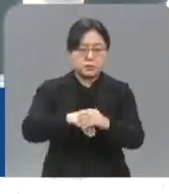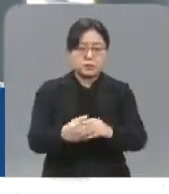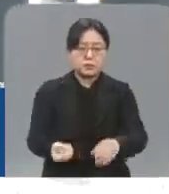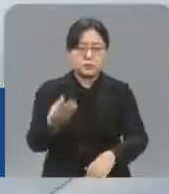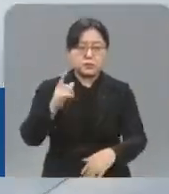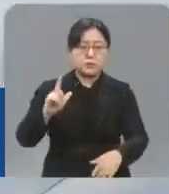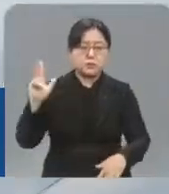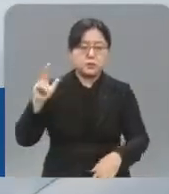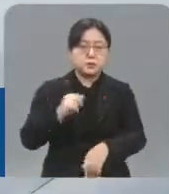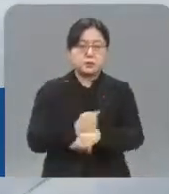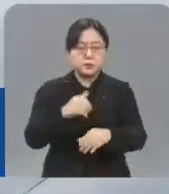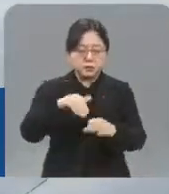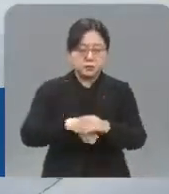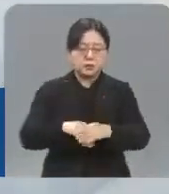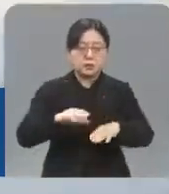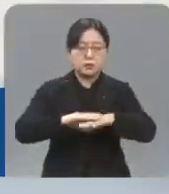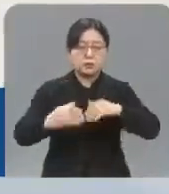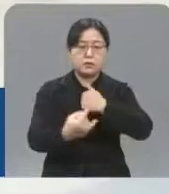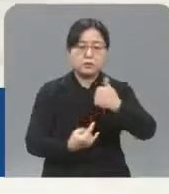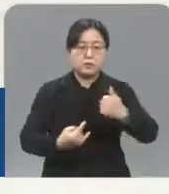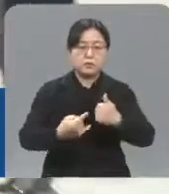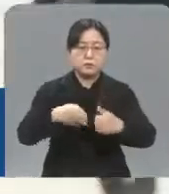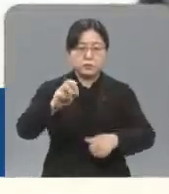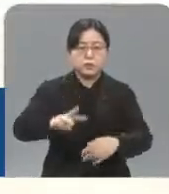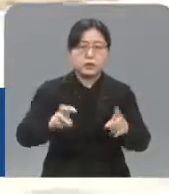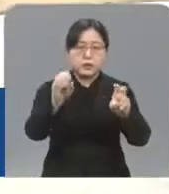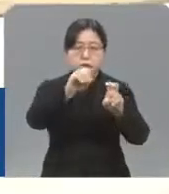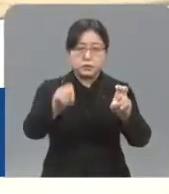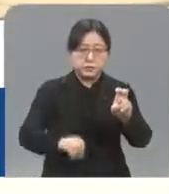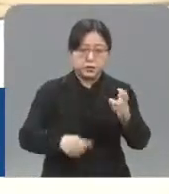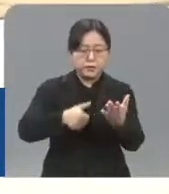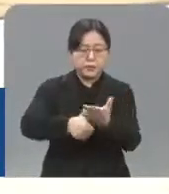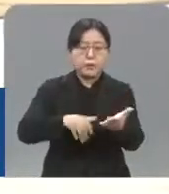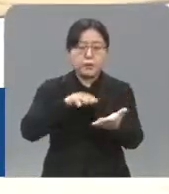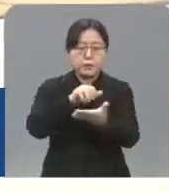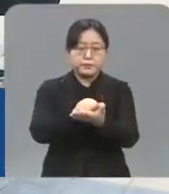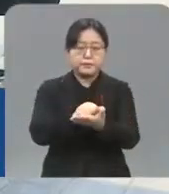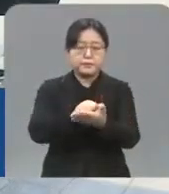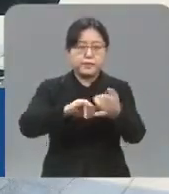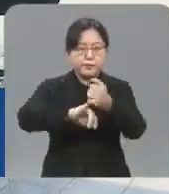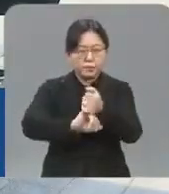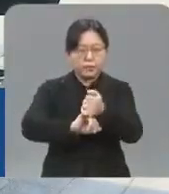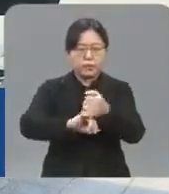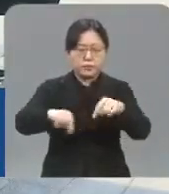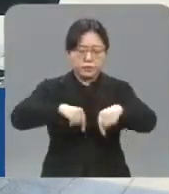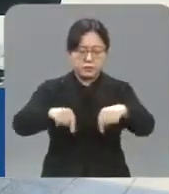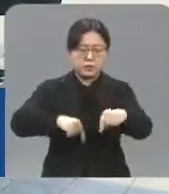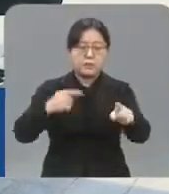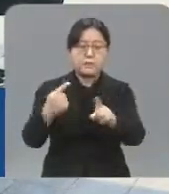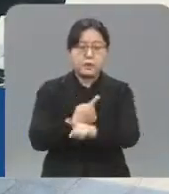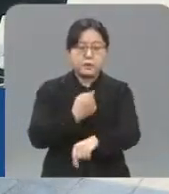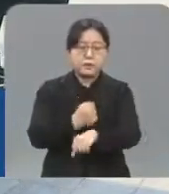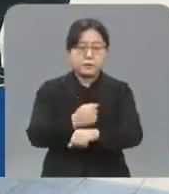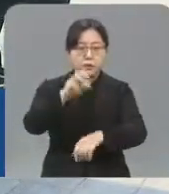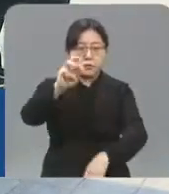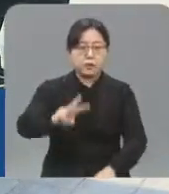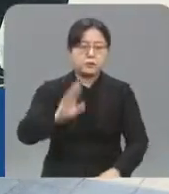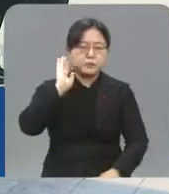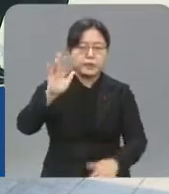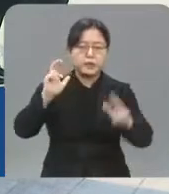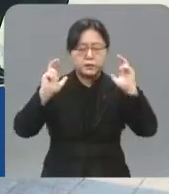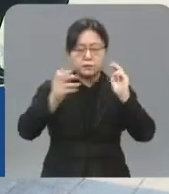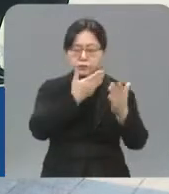다짐했습니다. 선대위는 이번 대선 광주에서 20% 이상 득표로 반드시 정권 교체를 이뤄내고 광주를 미래